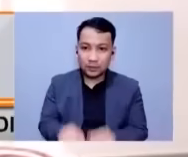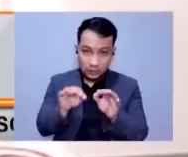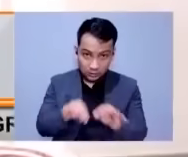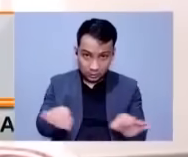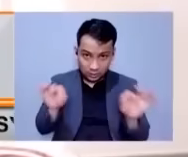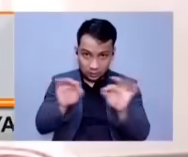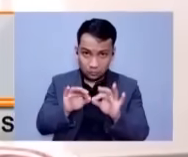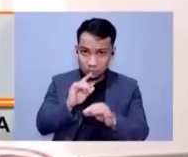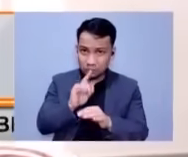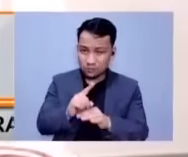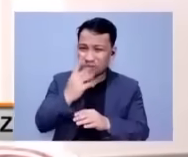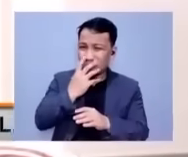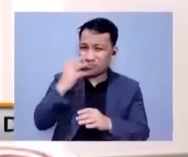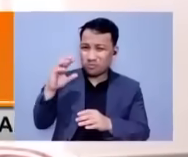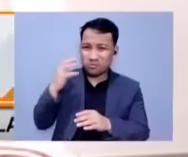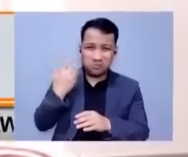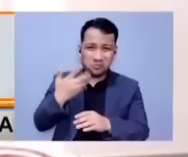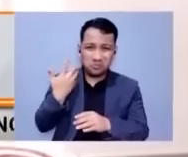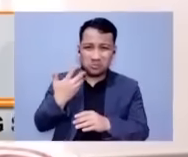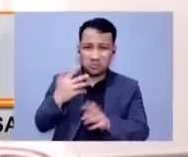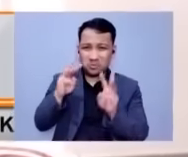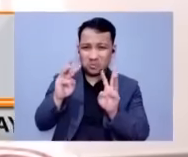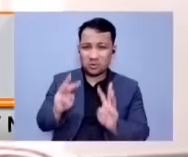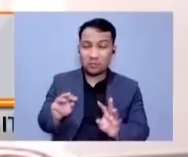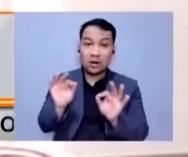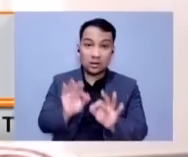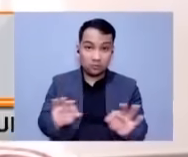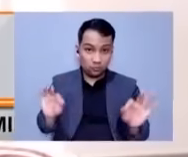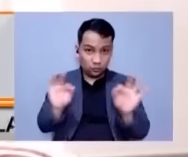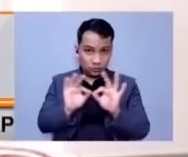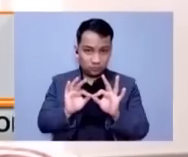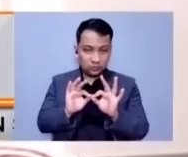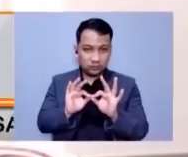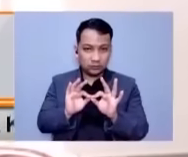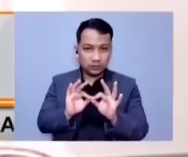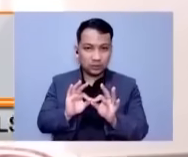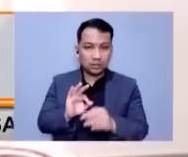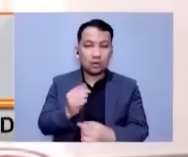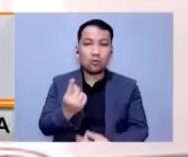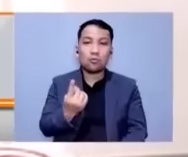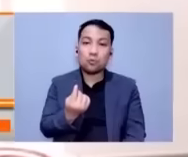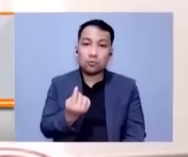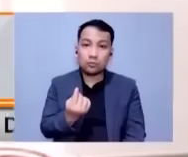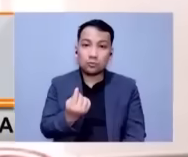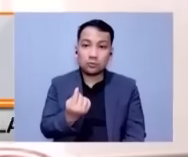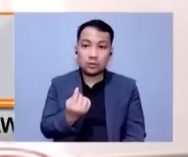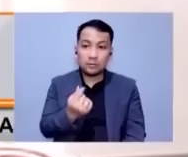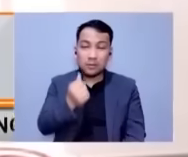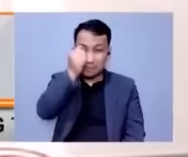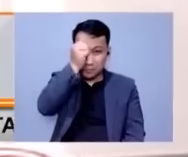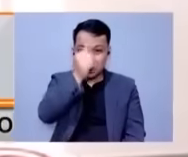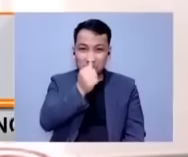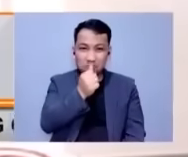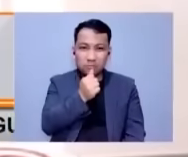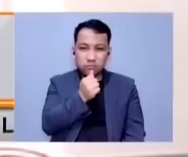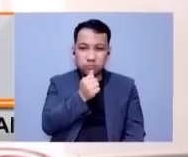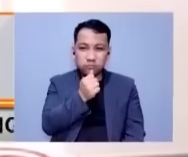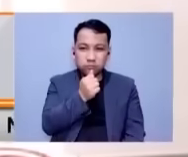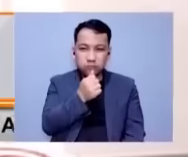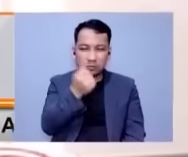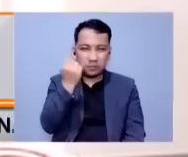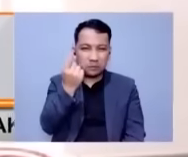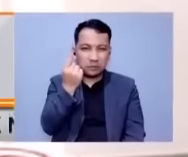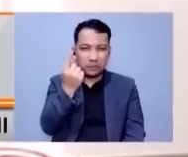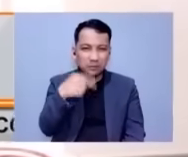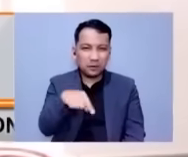mainit ang panahon. Lagi po nating panatilihin yung ating kumbaga yung pag-intindi sa